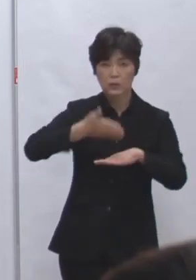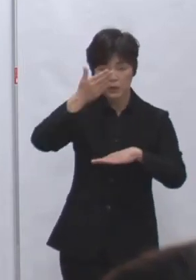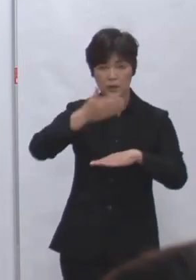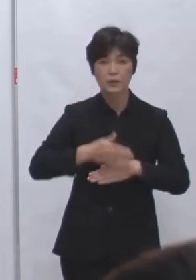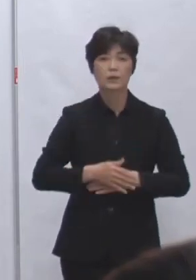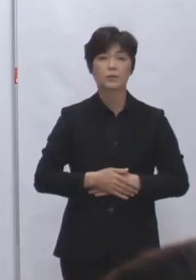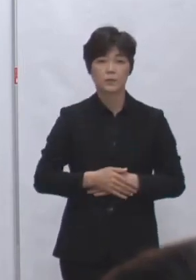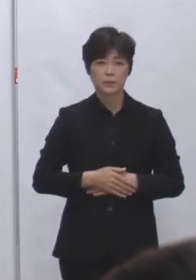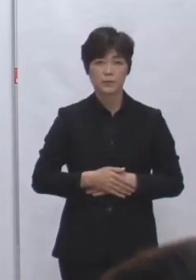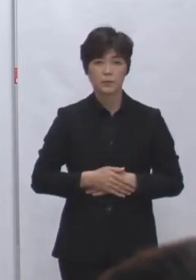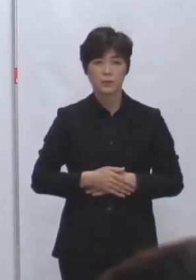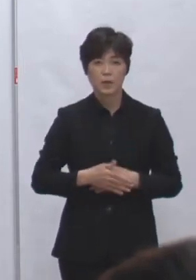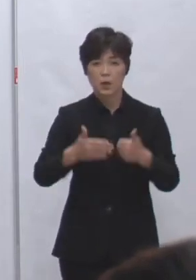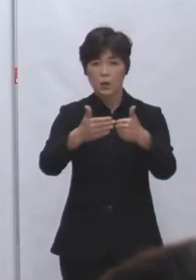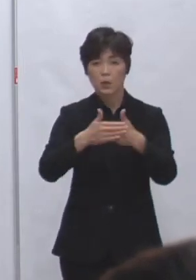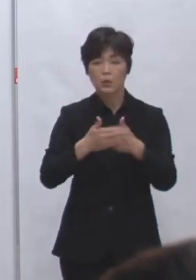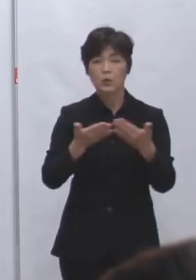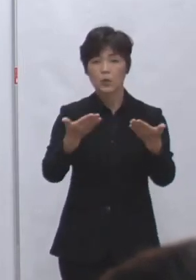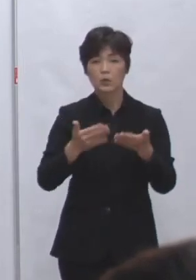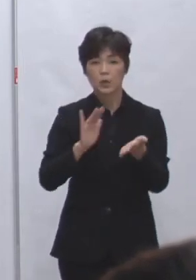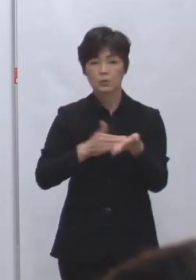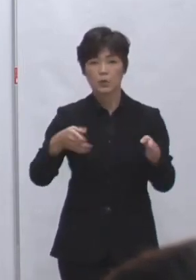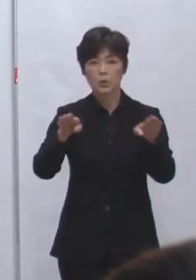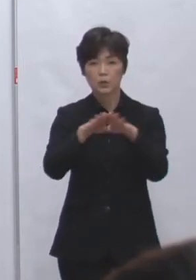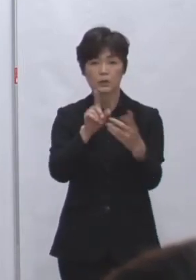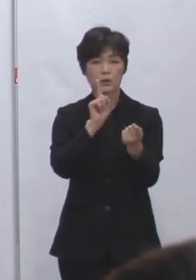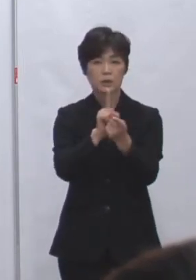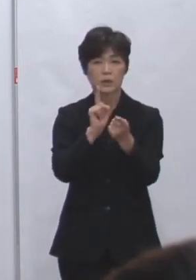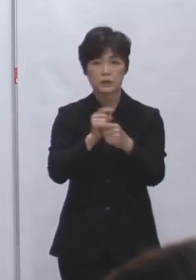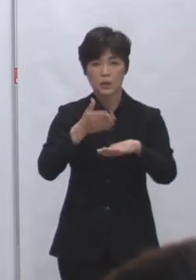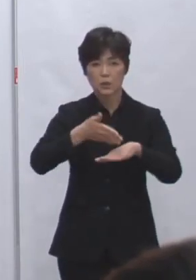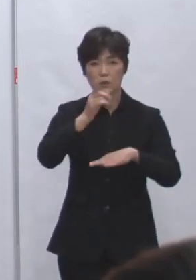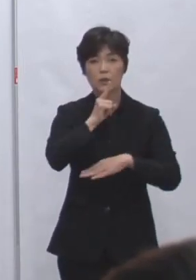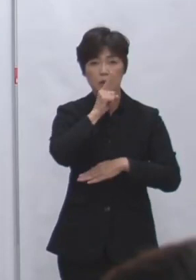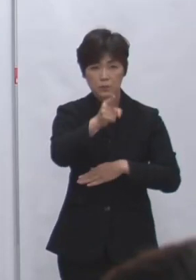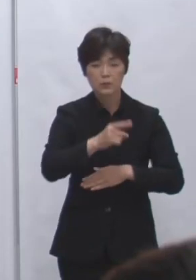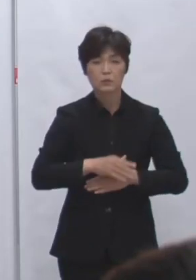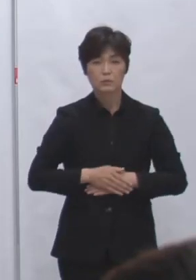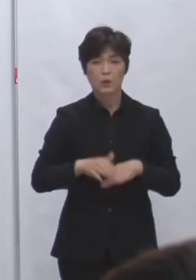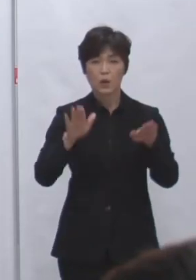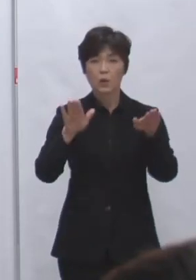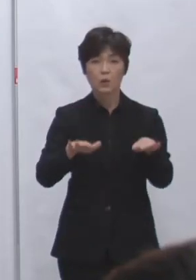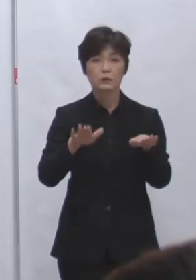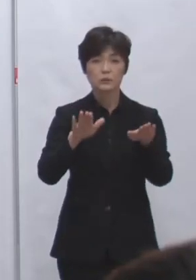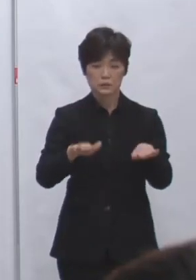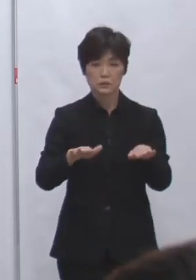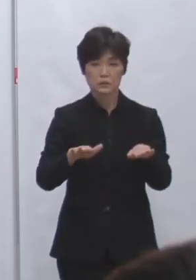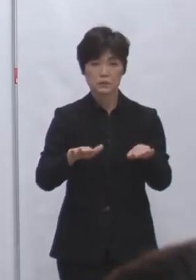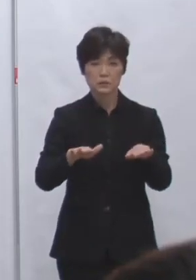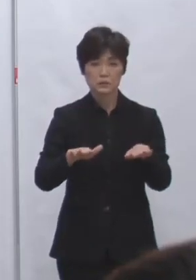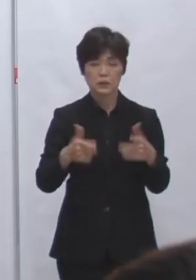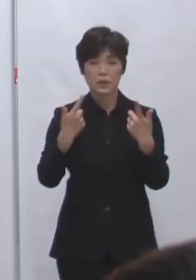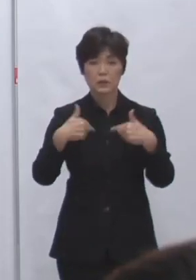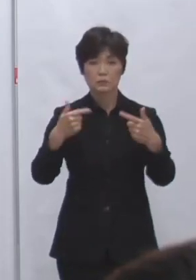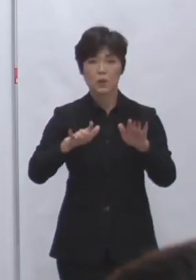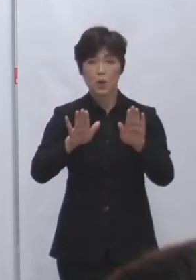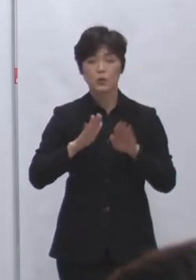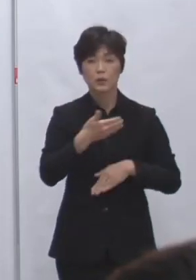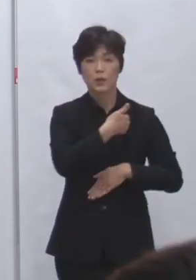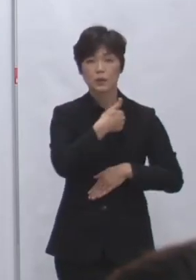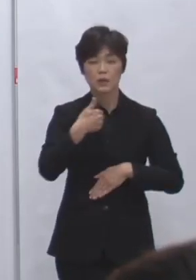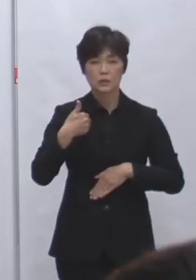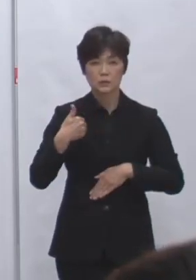ます。またご協力いただいた病院に対しましては御礼を申し上げます。本日常時受け入れ可能な体制